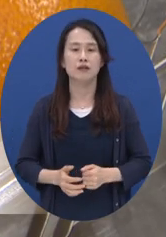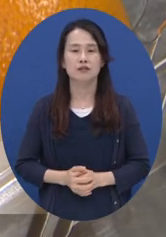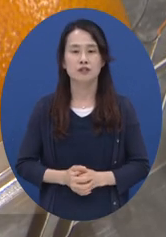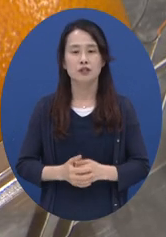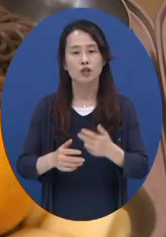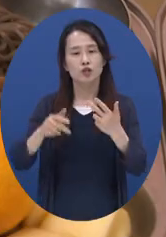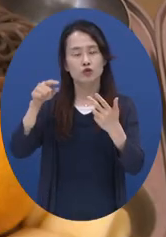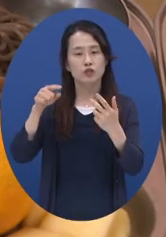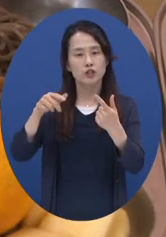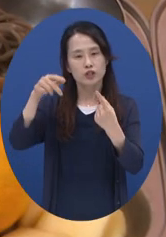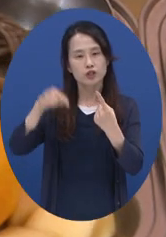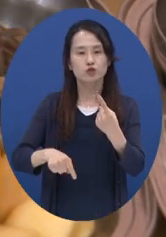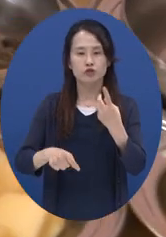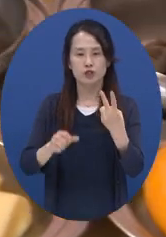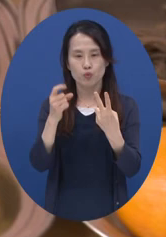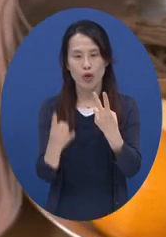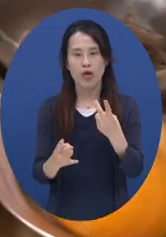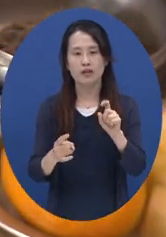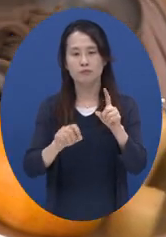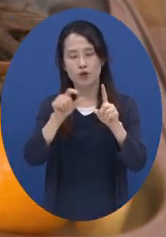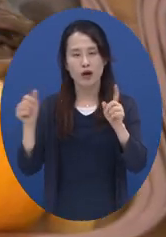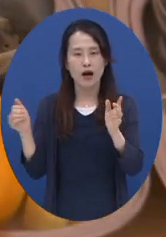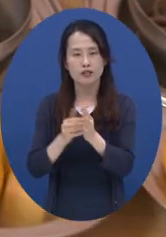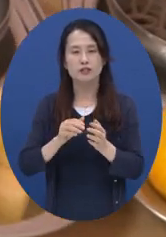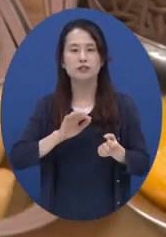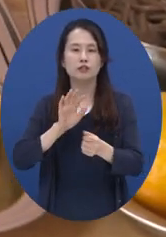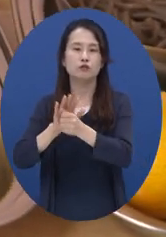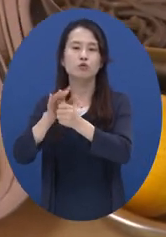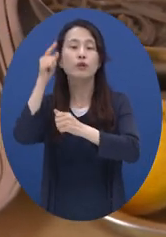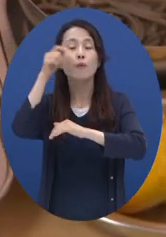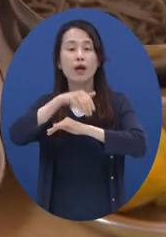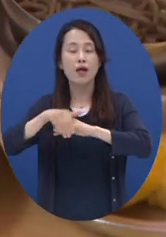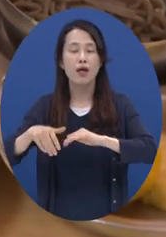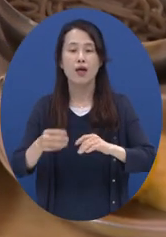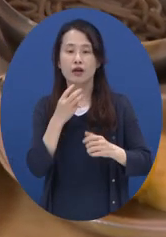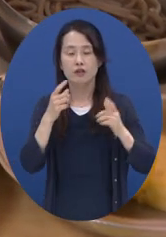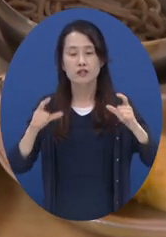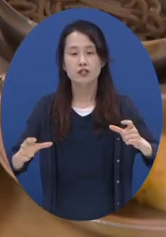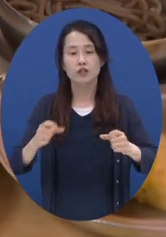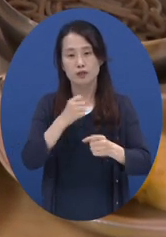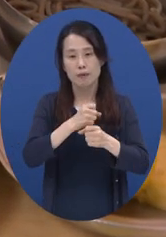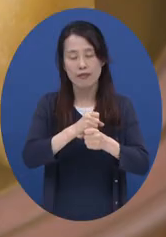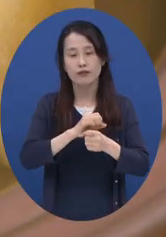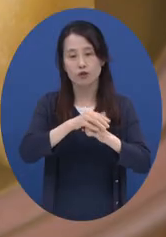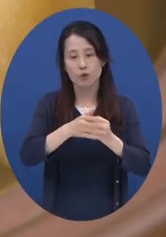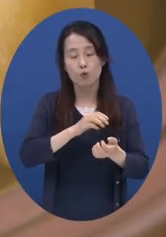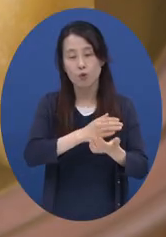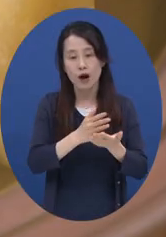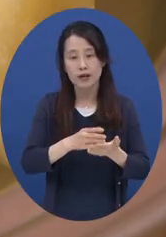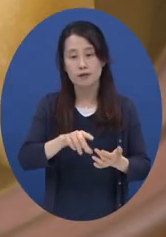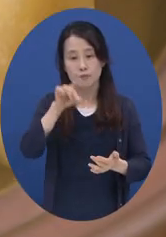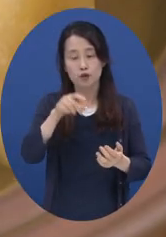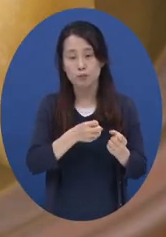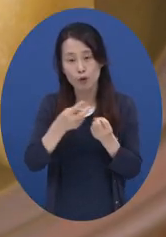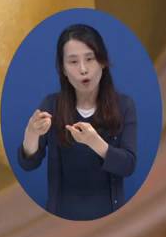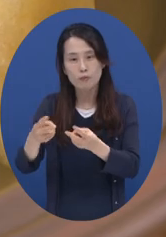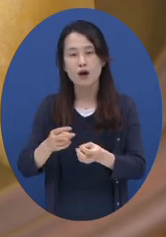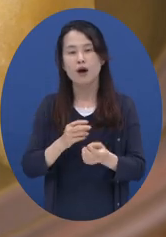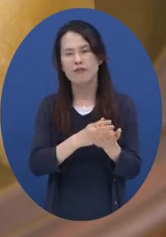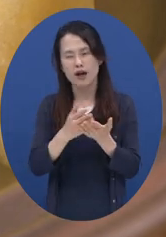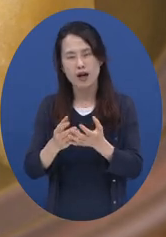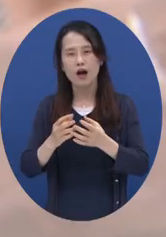늘린 겁니다. 주 2회 간식으로 오는 11월까지 지원할 예정. 경기 지역에서 생산되는 제철 과일을